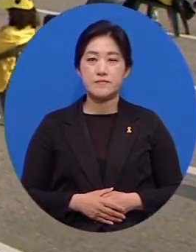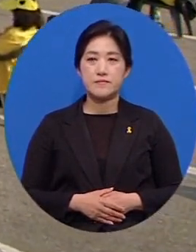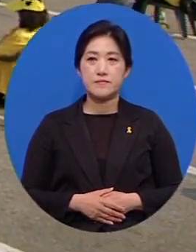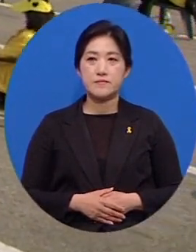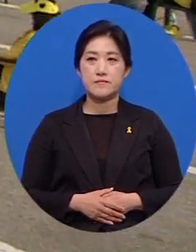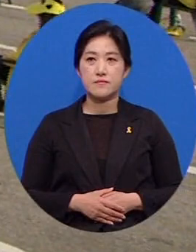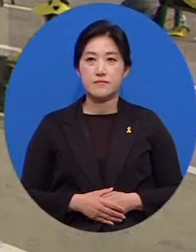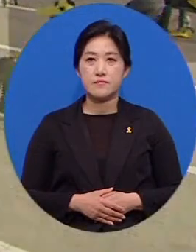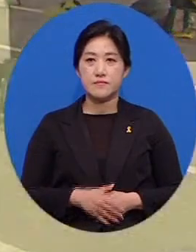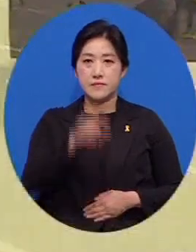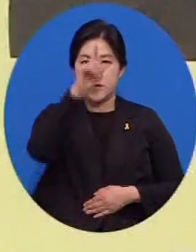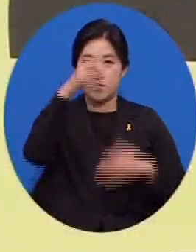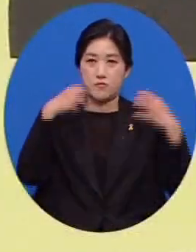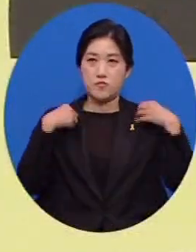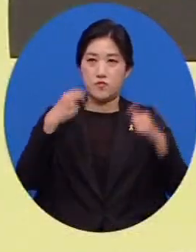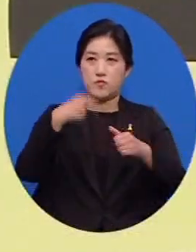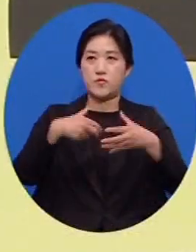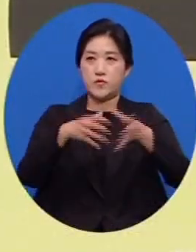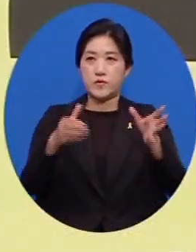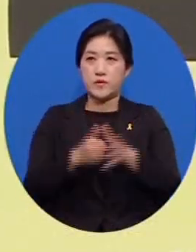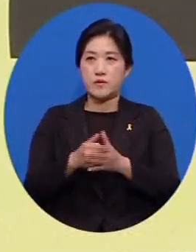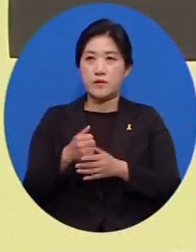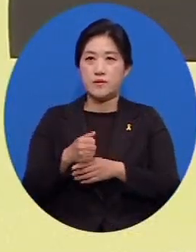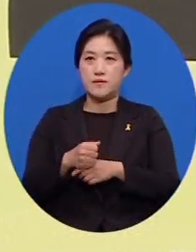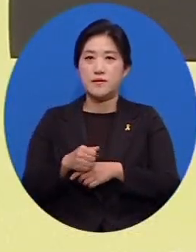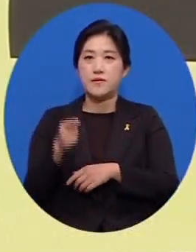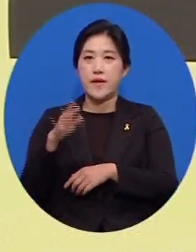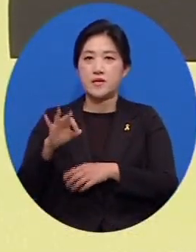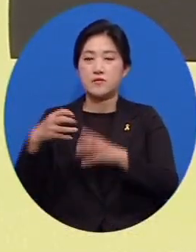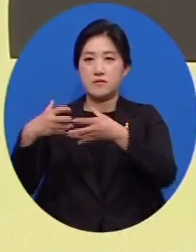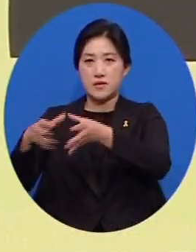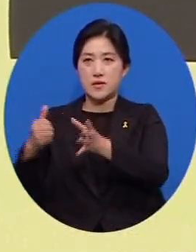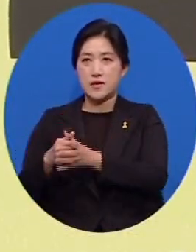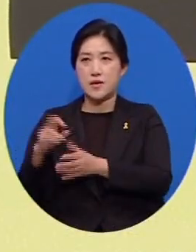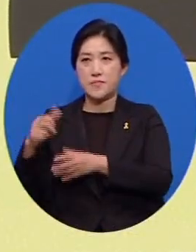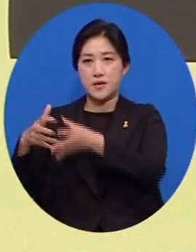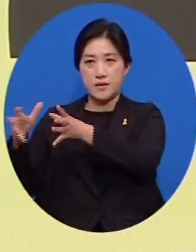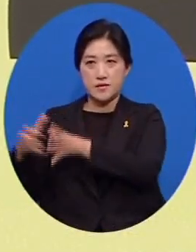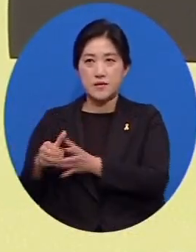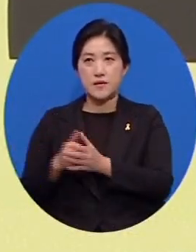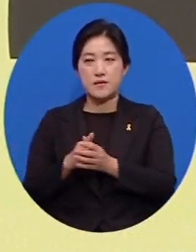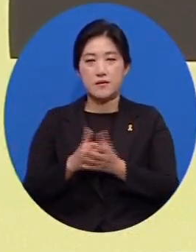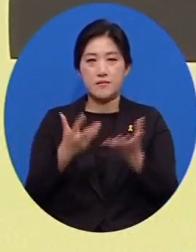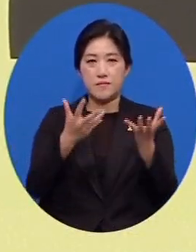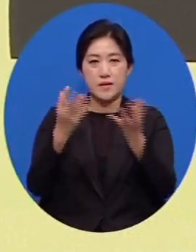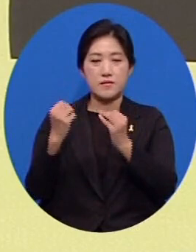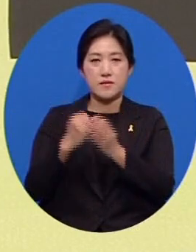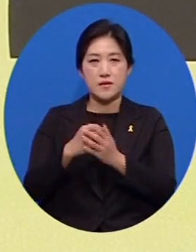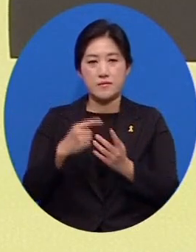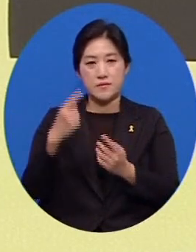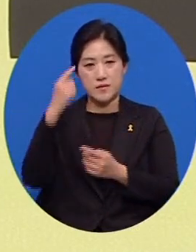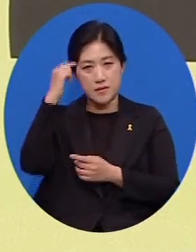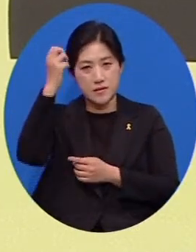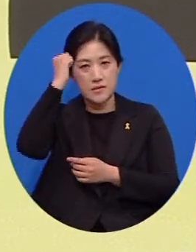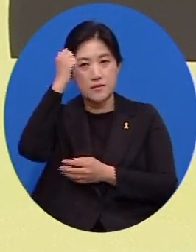정부, 교육기관, 행정기관, 그리고 민간재단까지 많은 분들의 추도사를 함께했습니다.